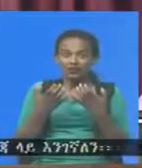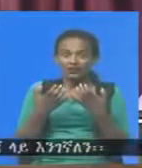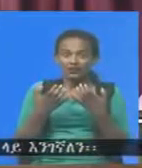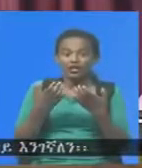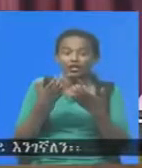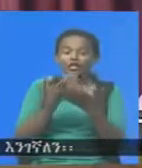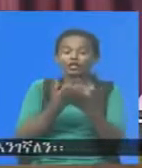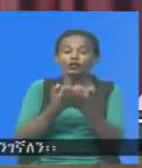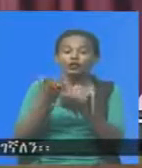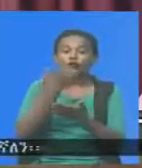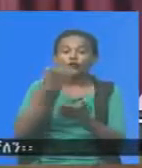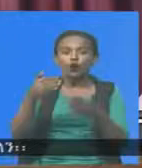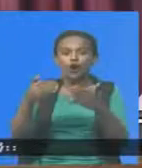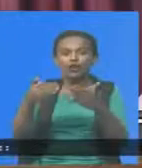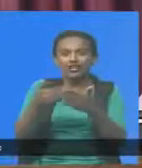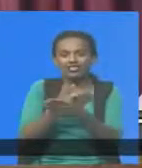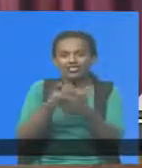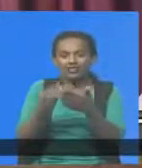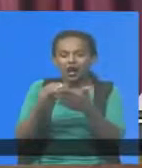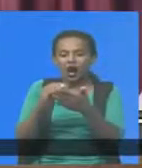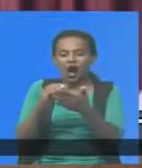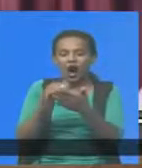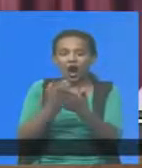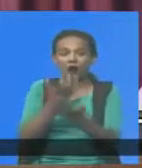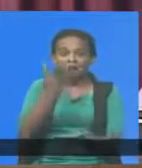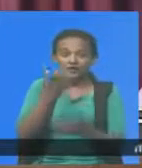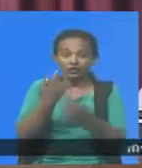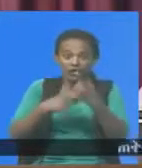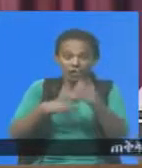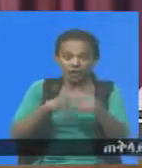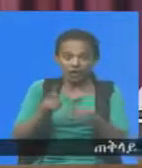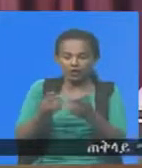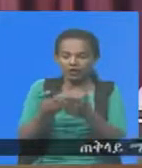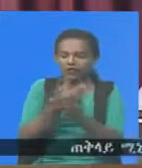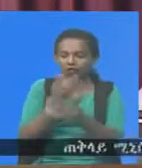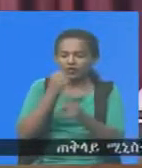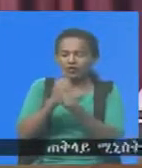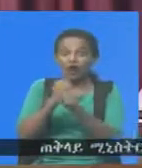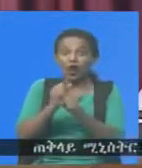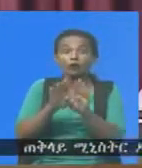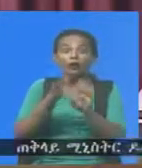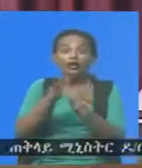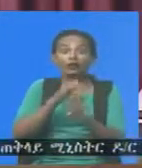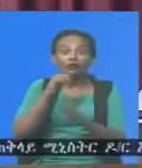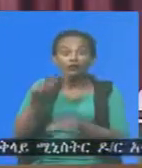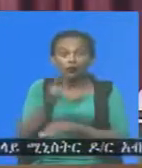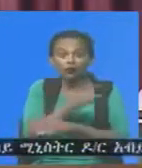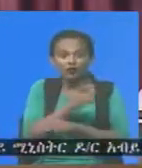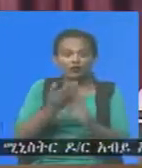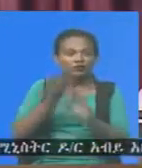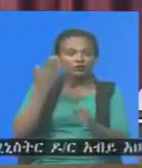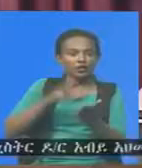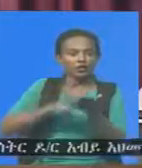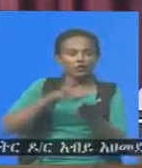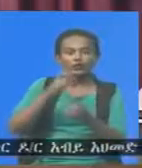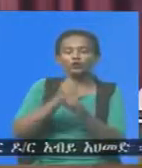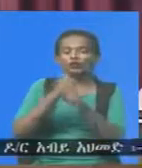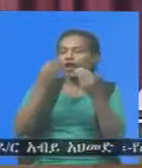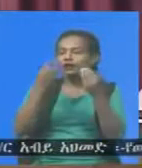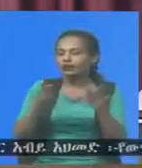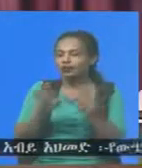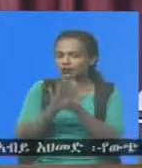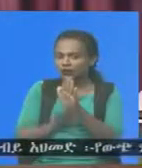ኢኮኖሚው አዳዲስ ሀብት እያመነጨ አዳዲስ ስራዎች የማይከፈቱ ከሆነ ቅድም ያነሳዋቸው በተለይም ስራ አጥነትን